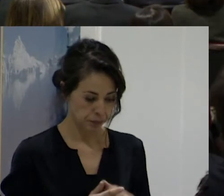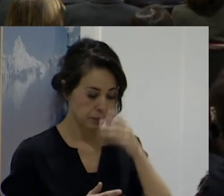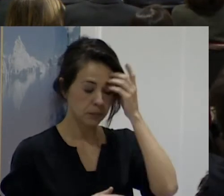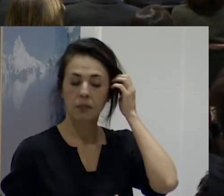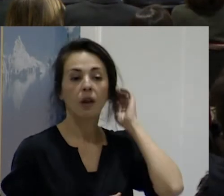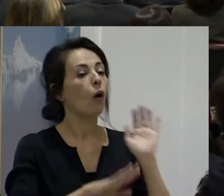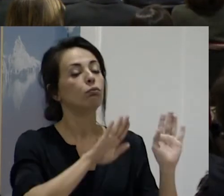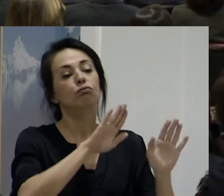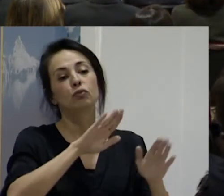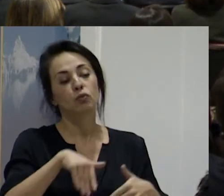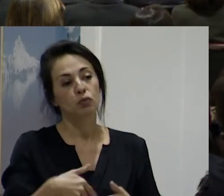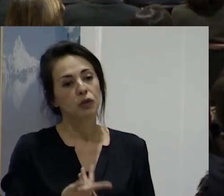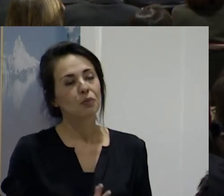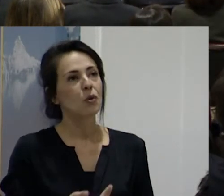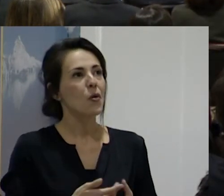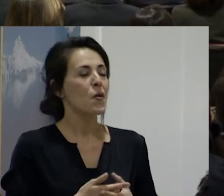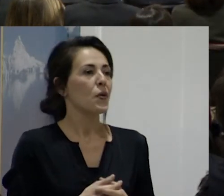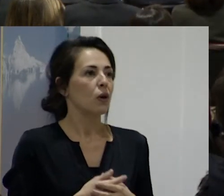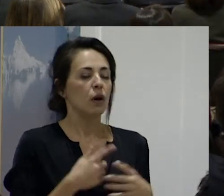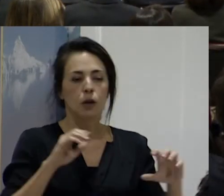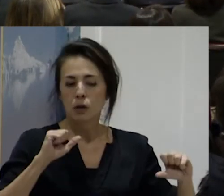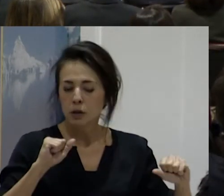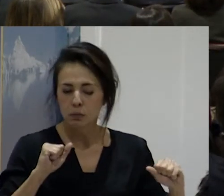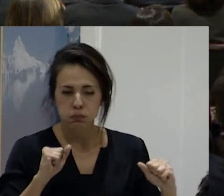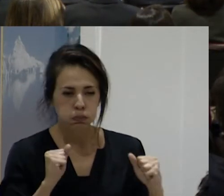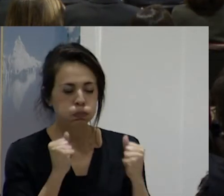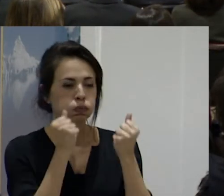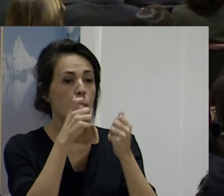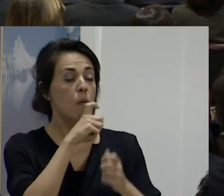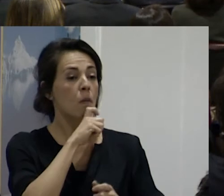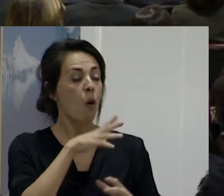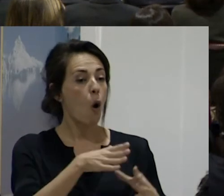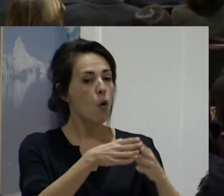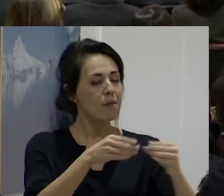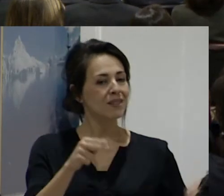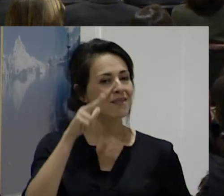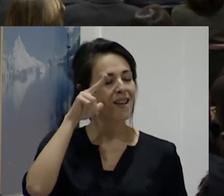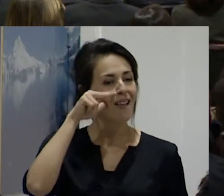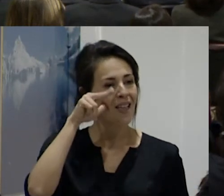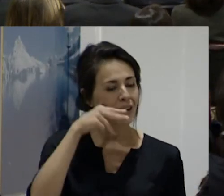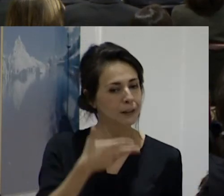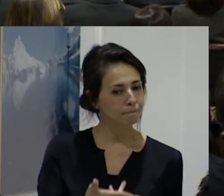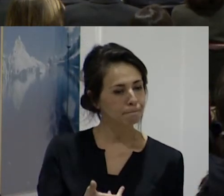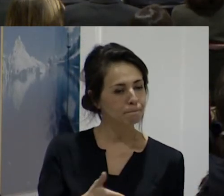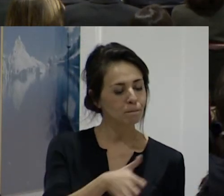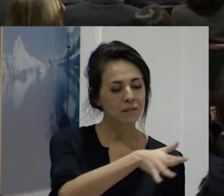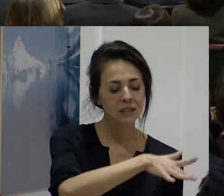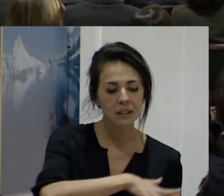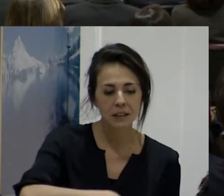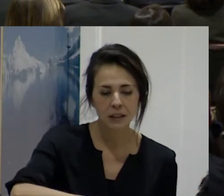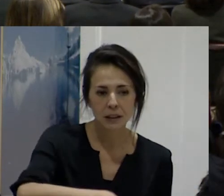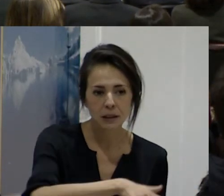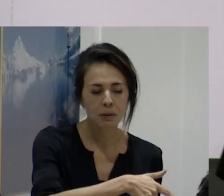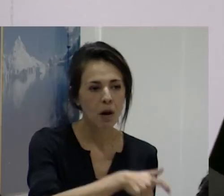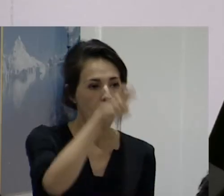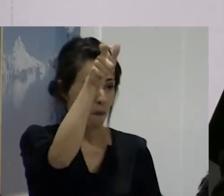I per últim, estem fent un esforç per consolidar la universitat com un espai que acull la memòria dels nostres